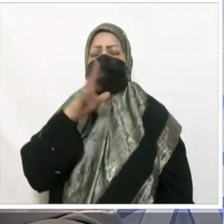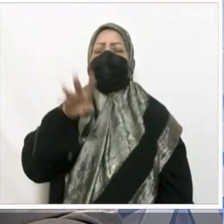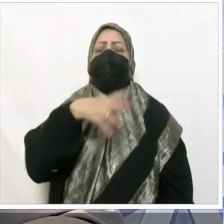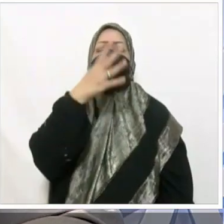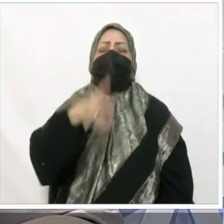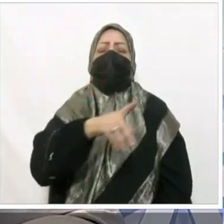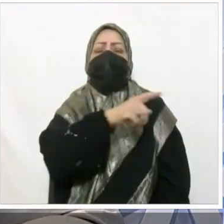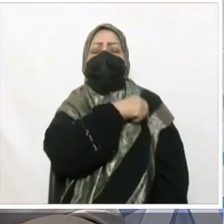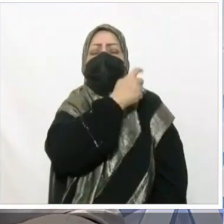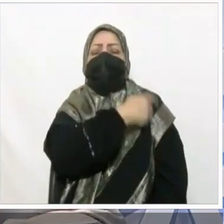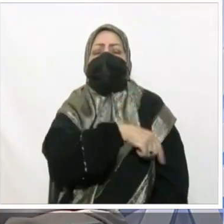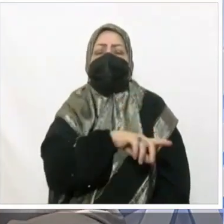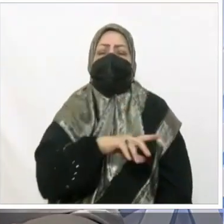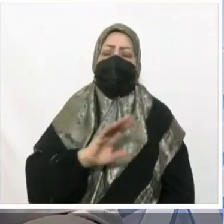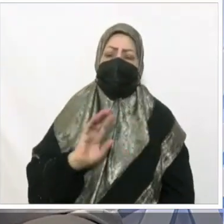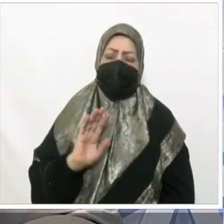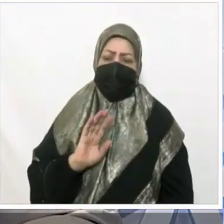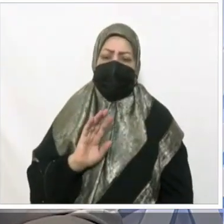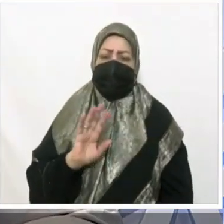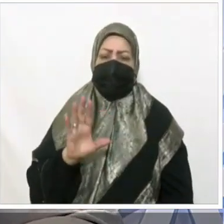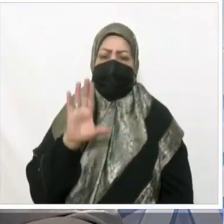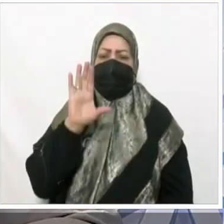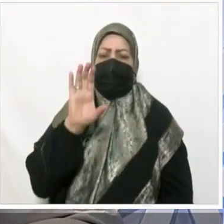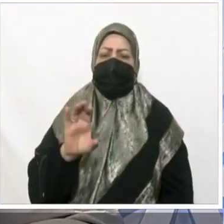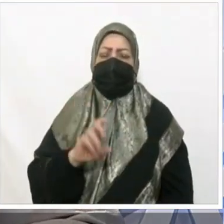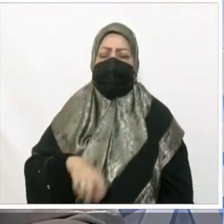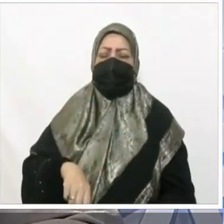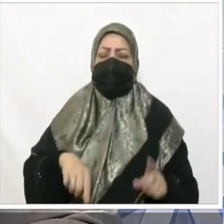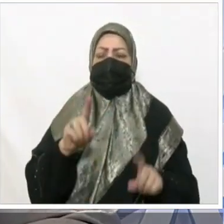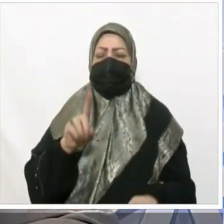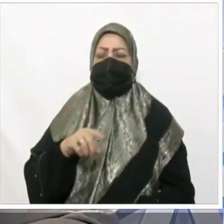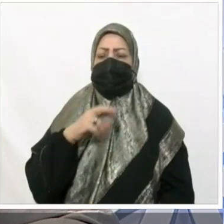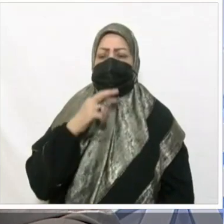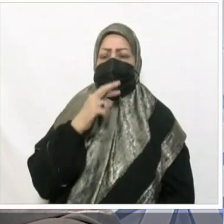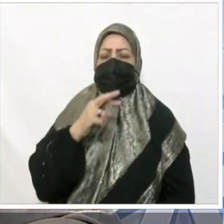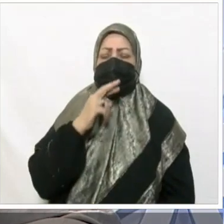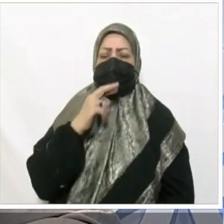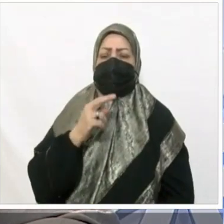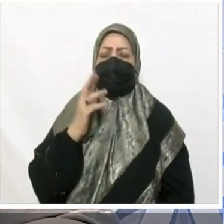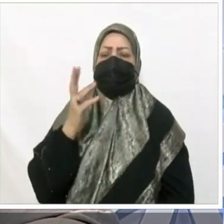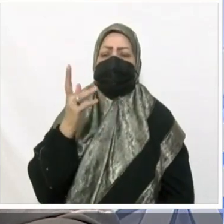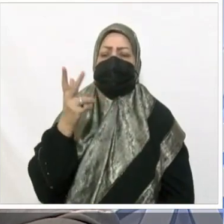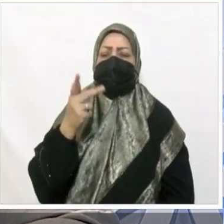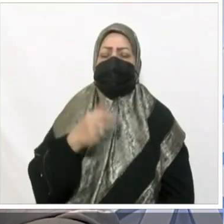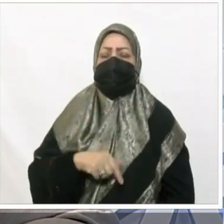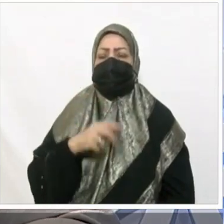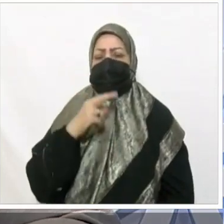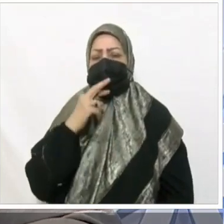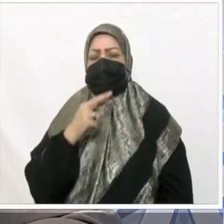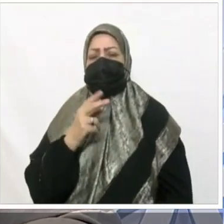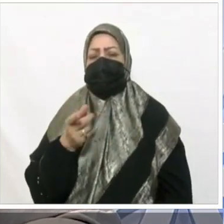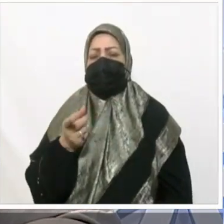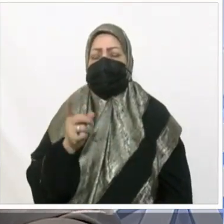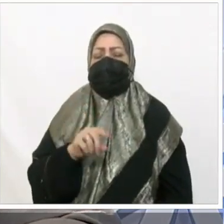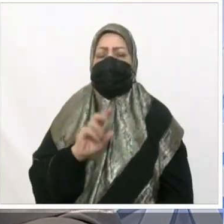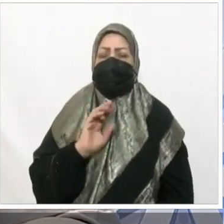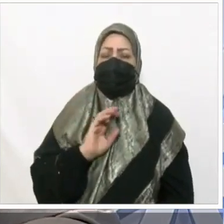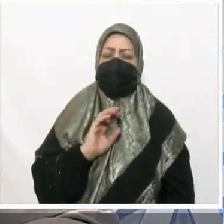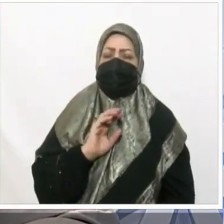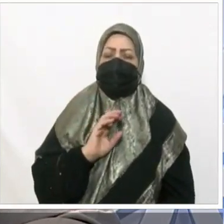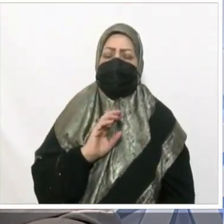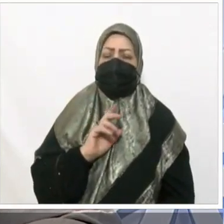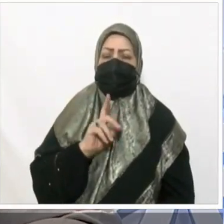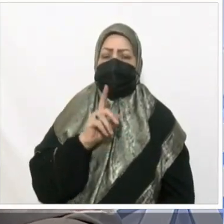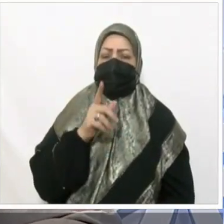الكتب ويتقن اللكنة المعروفة، ثم بعد ذلك يبدأ ويعجن